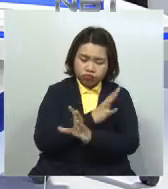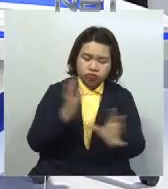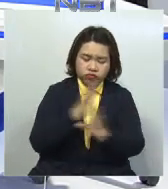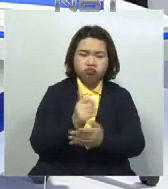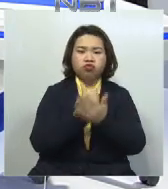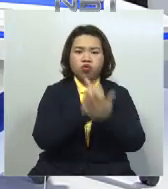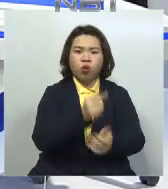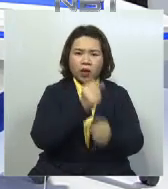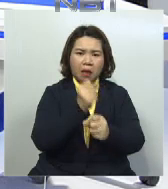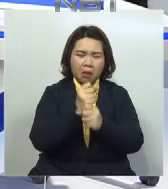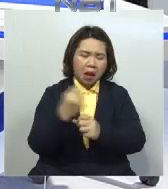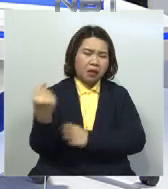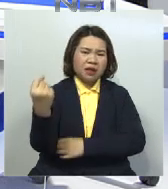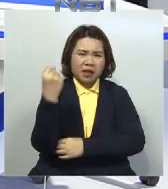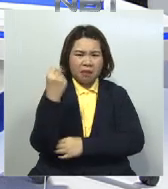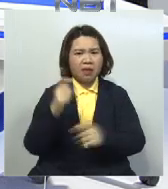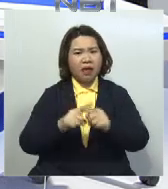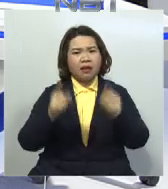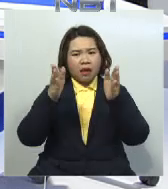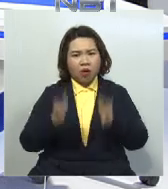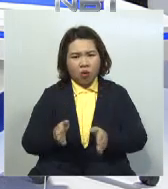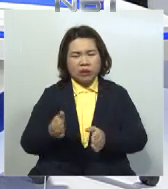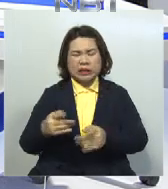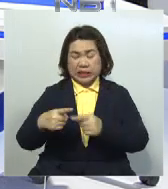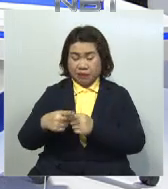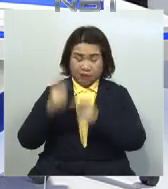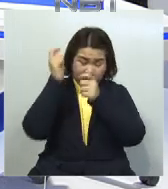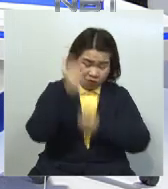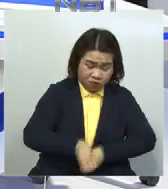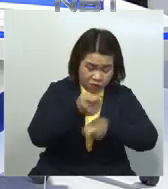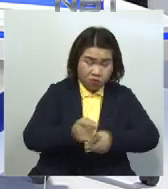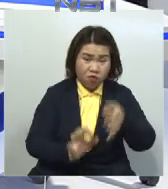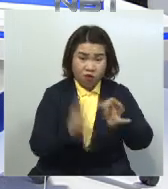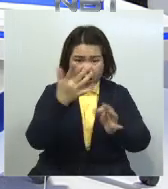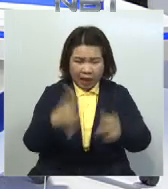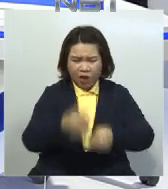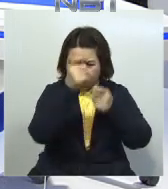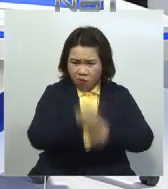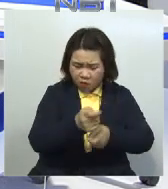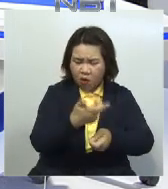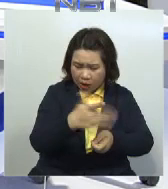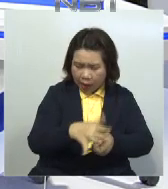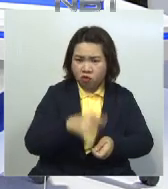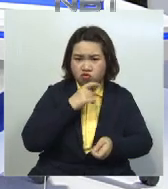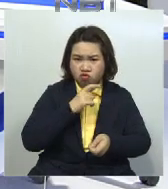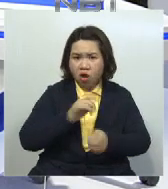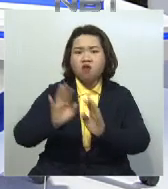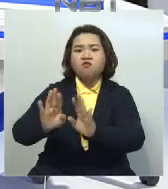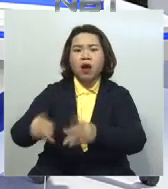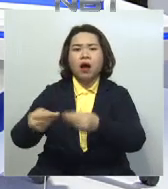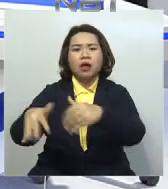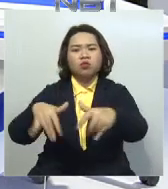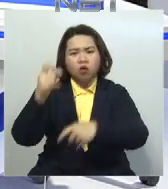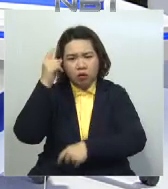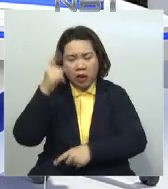ไฟป่าทำงานกันอย่างเข้มข้นบางคนเนี่ยก็ได้รับบาดเจ็บหลังจากเข้าไปปฏิบัติหน้าที่ด้วยอยากให้ท่านฝากไปถึงพี่น้องประชาชนให้เขามีความเข้า